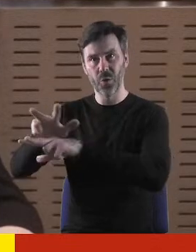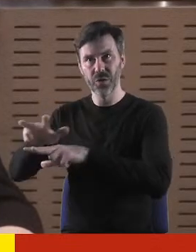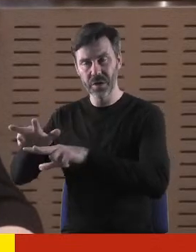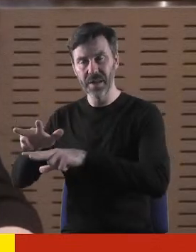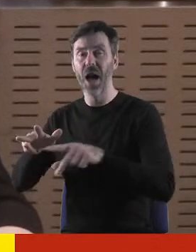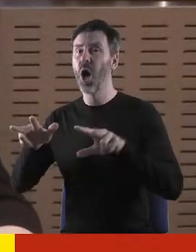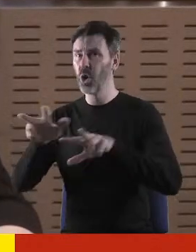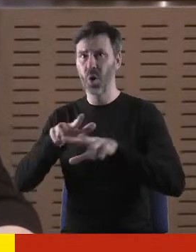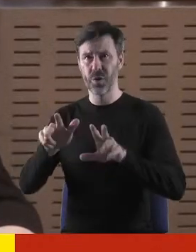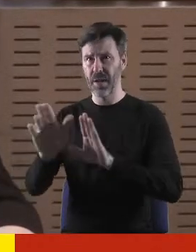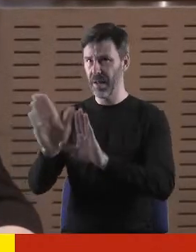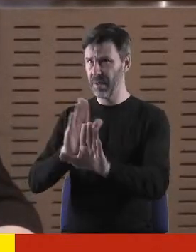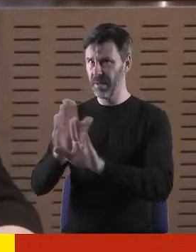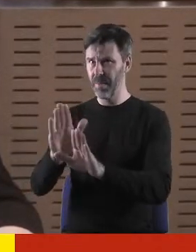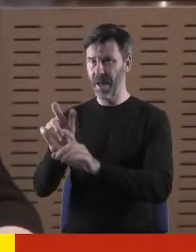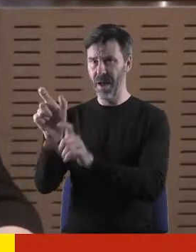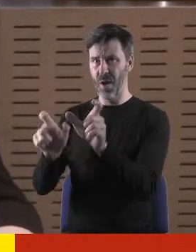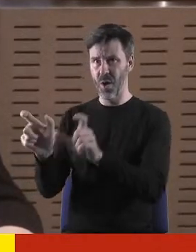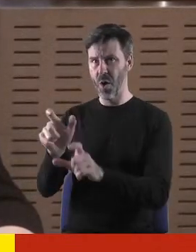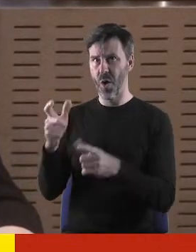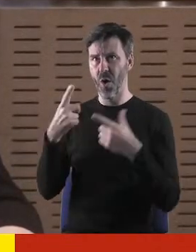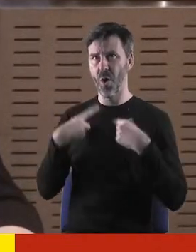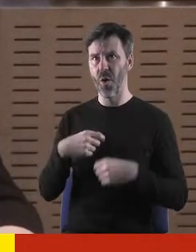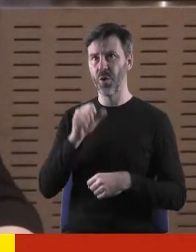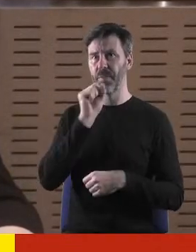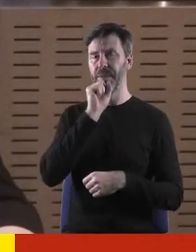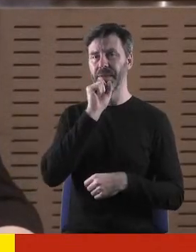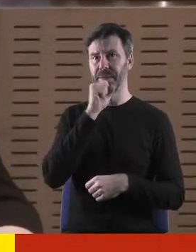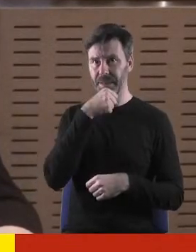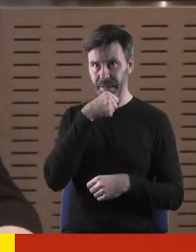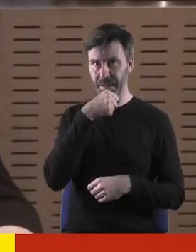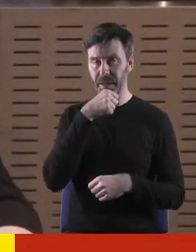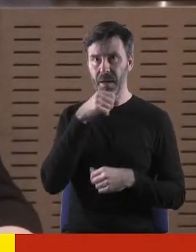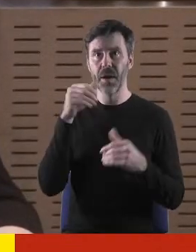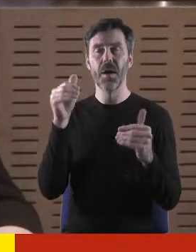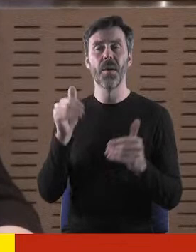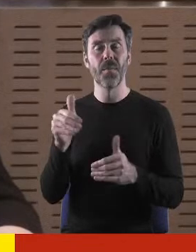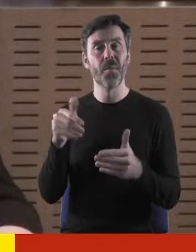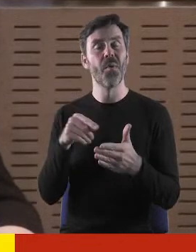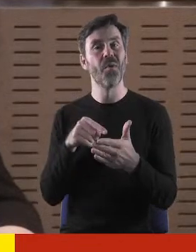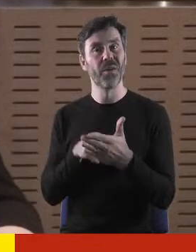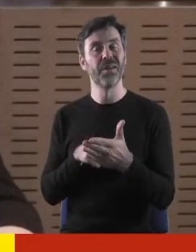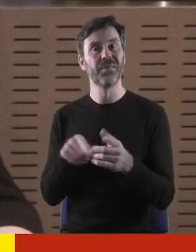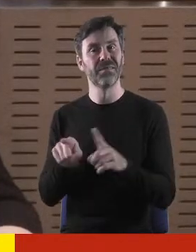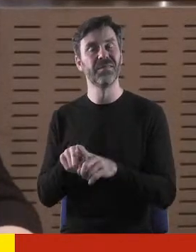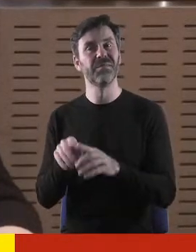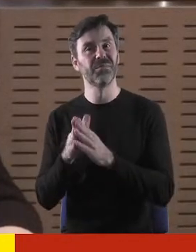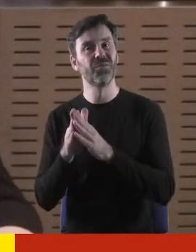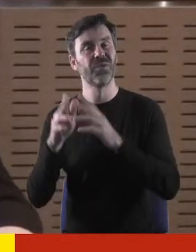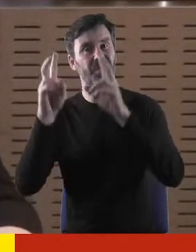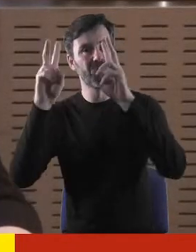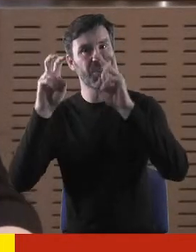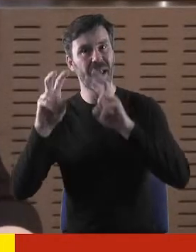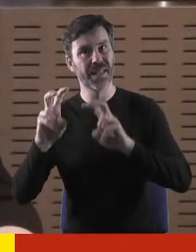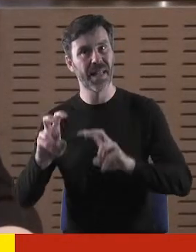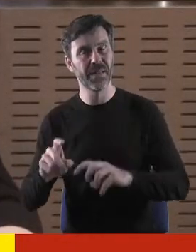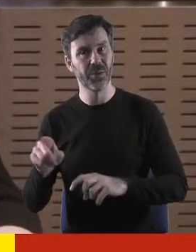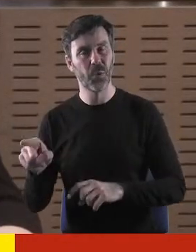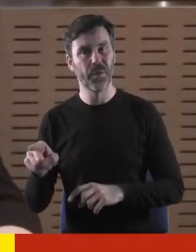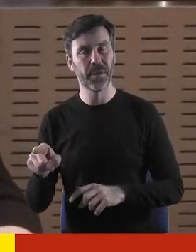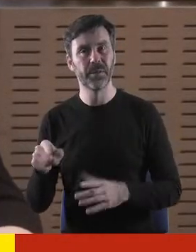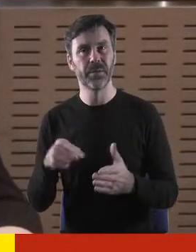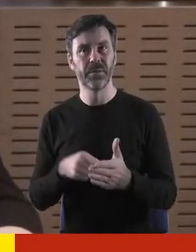generalnej większości bardzo dbają, więc być może to również należałoby wziąć pod uwagę w ostatecznym